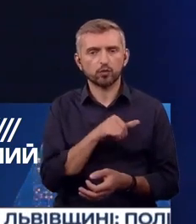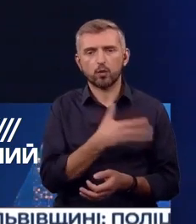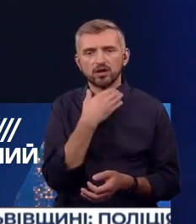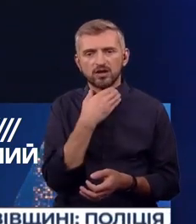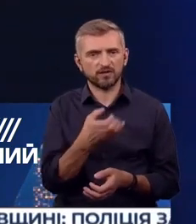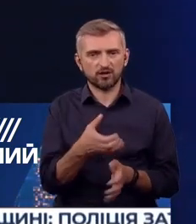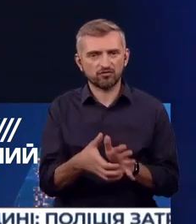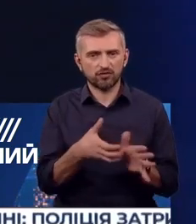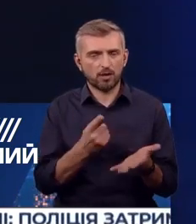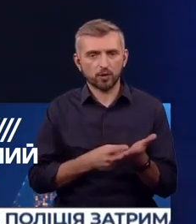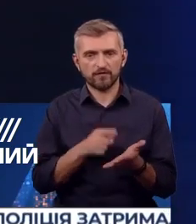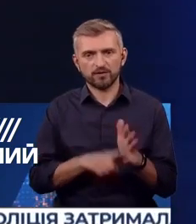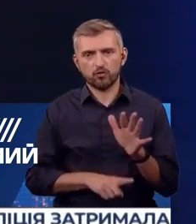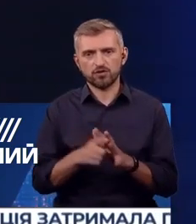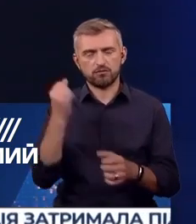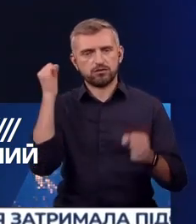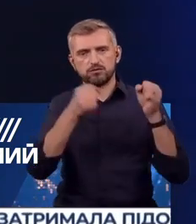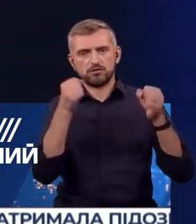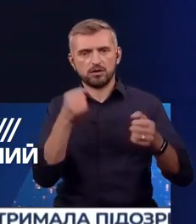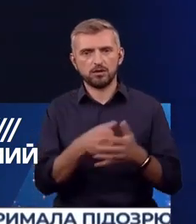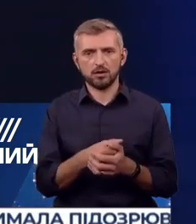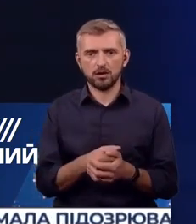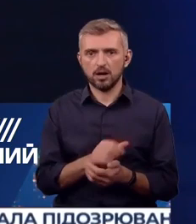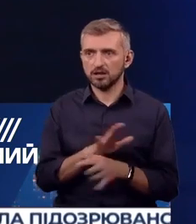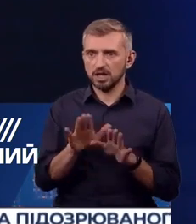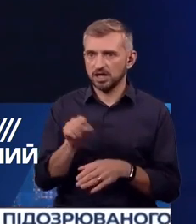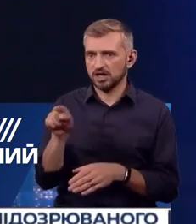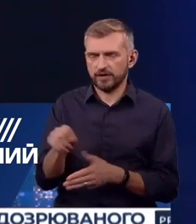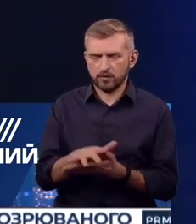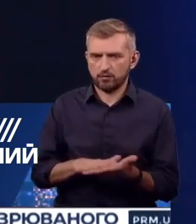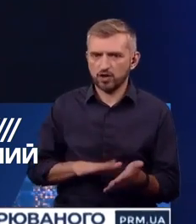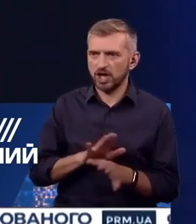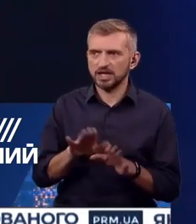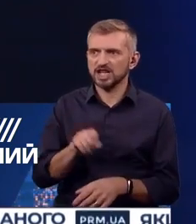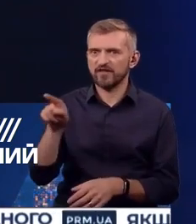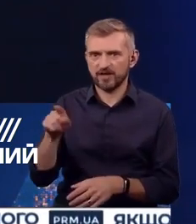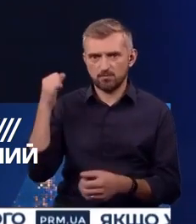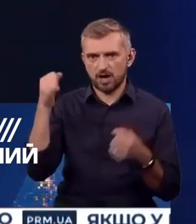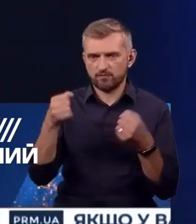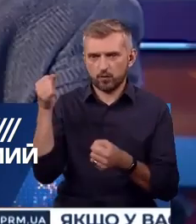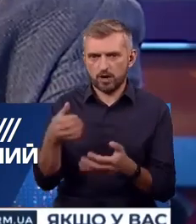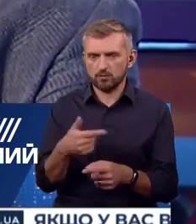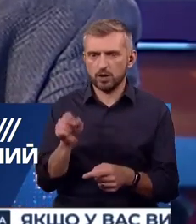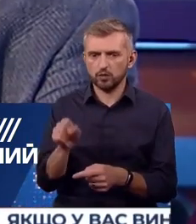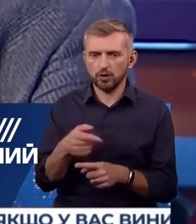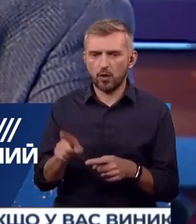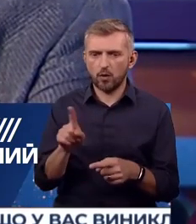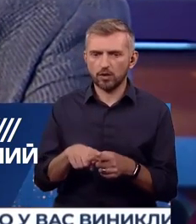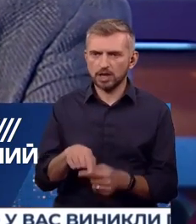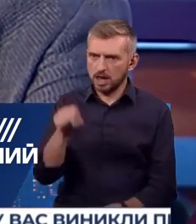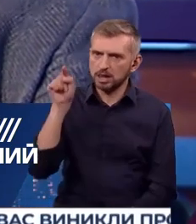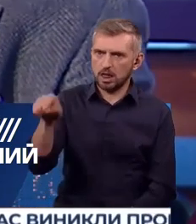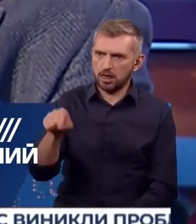вистачило аргументів, він почав махати руками. Тому не тільки він махав руками, тут оце тикання